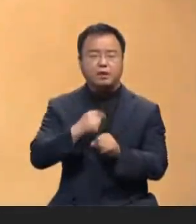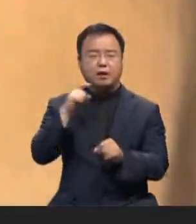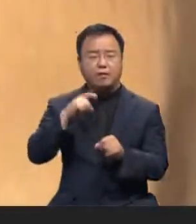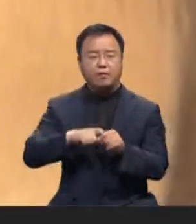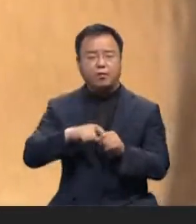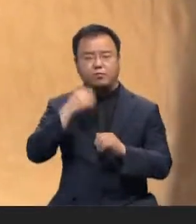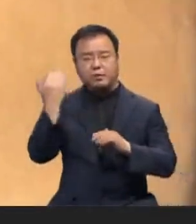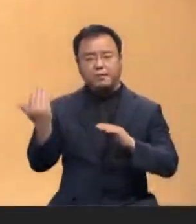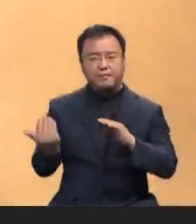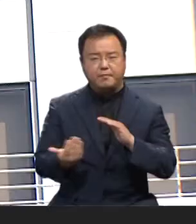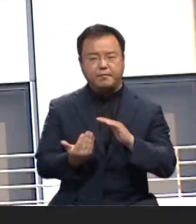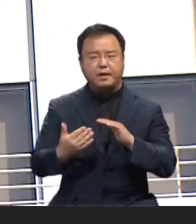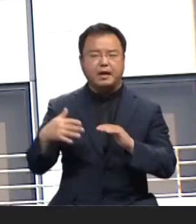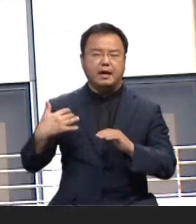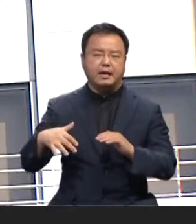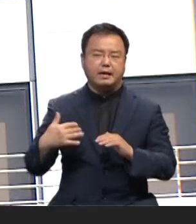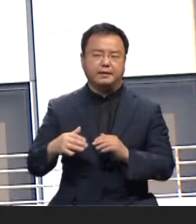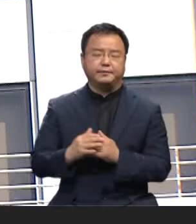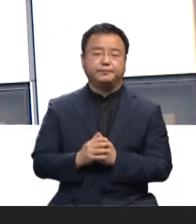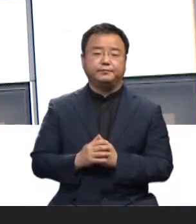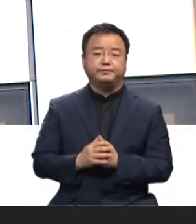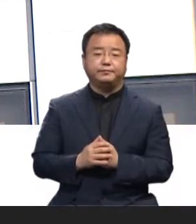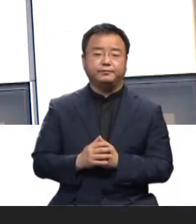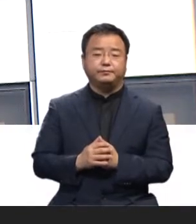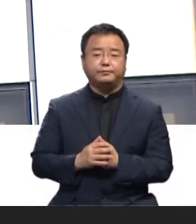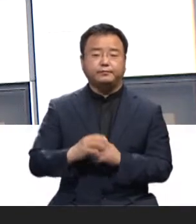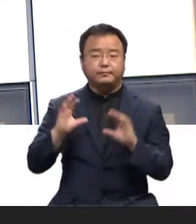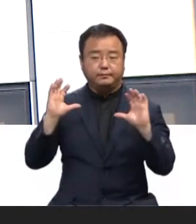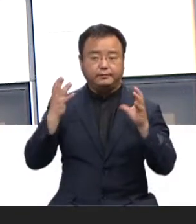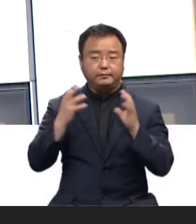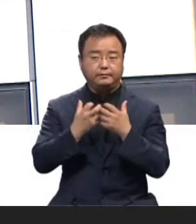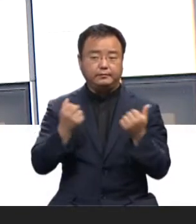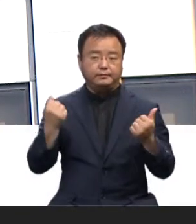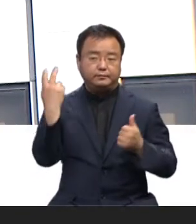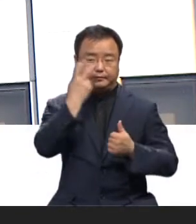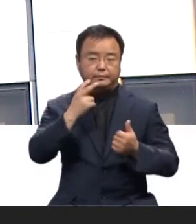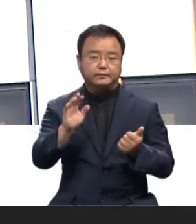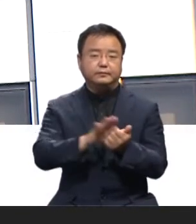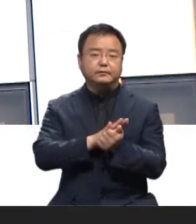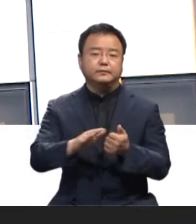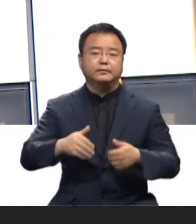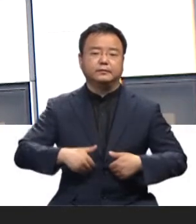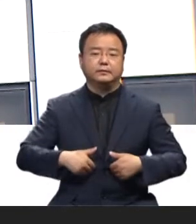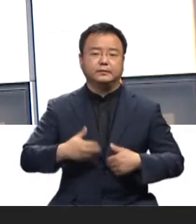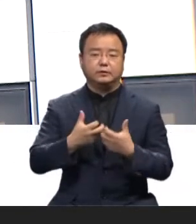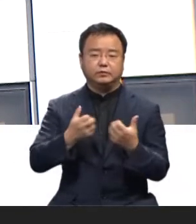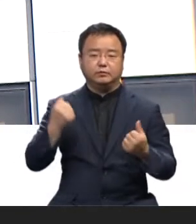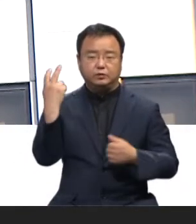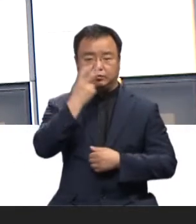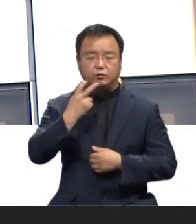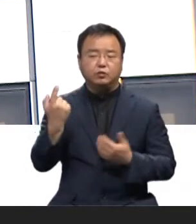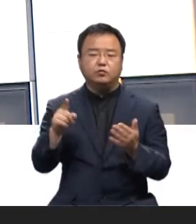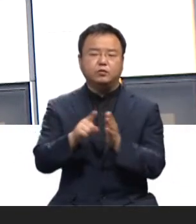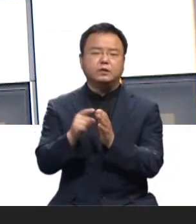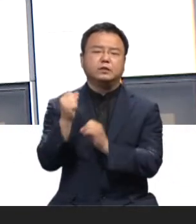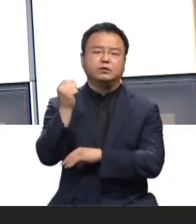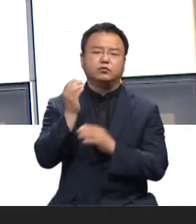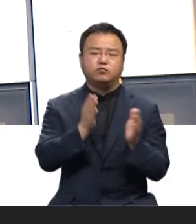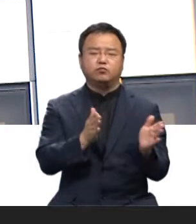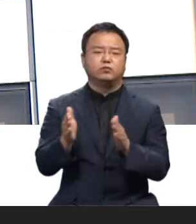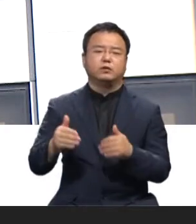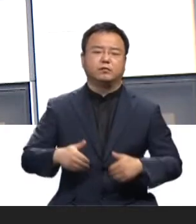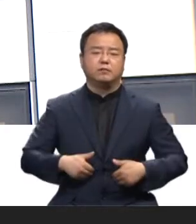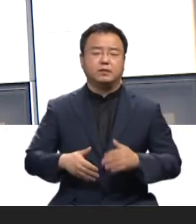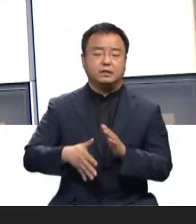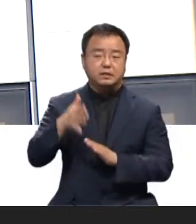미치는 수준입니다 아돌 테이블을 이제 해가 되요 백팩에 구하시는 옵지 말을 만약 하구요 식을 역순 카드가